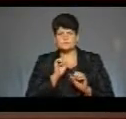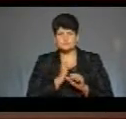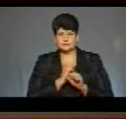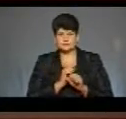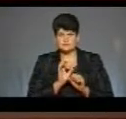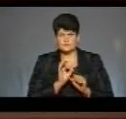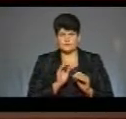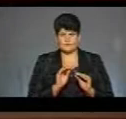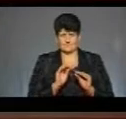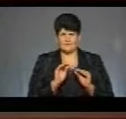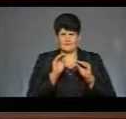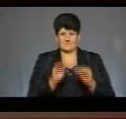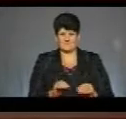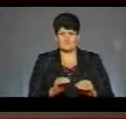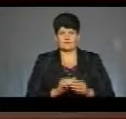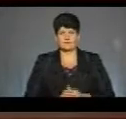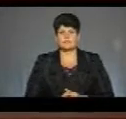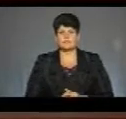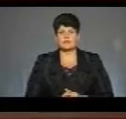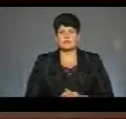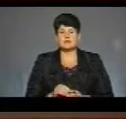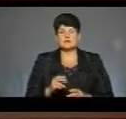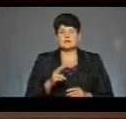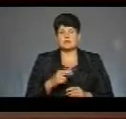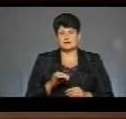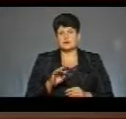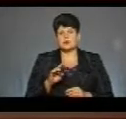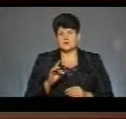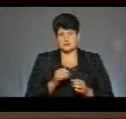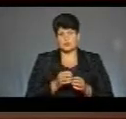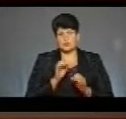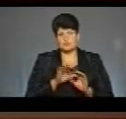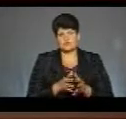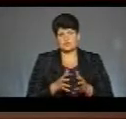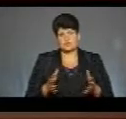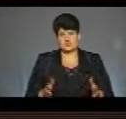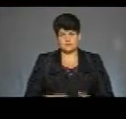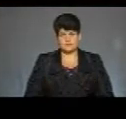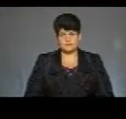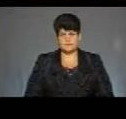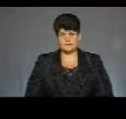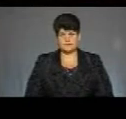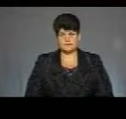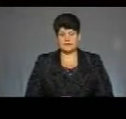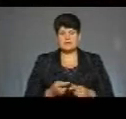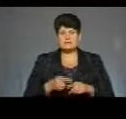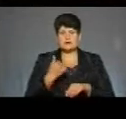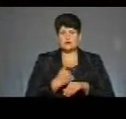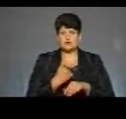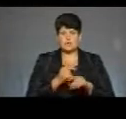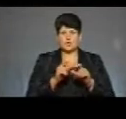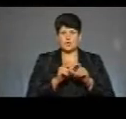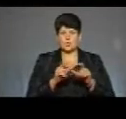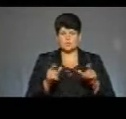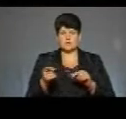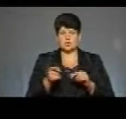речник Нацполіції області Андрій Василик. Діана Ярошенко розповість більше. Це головний корпус